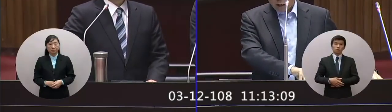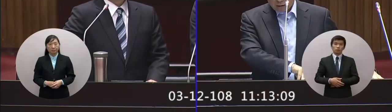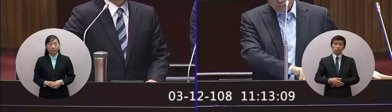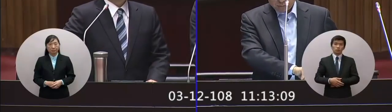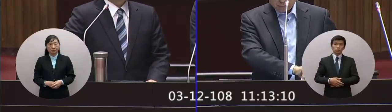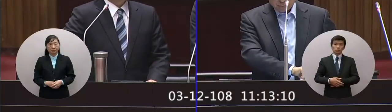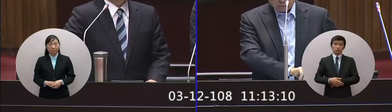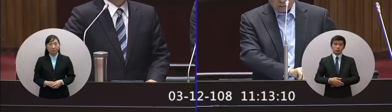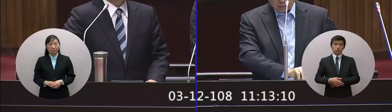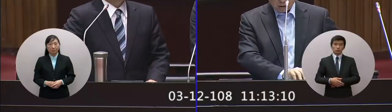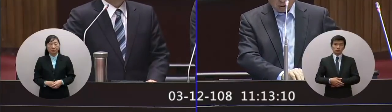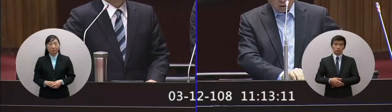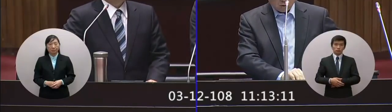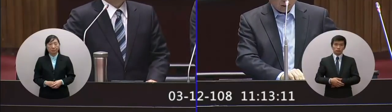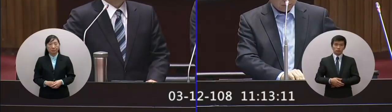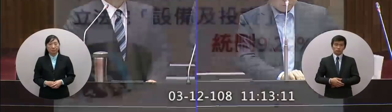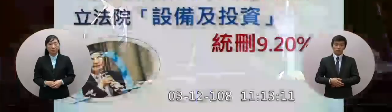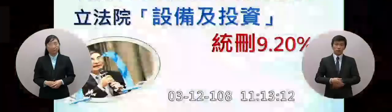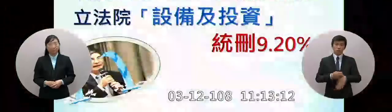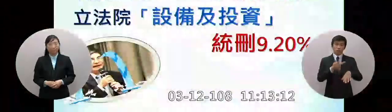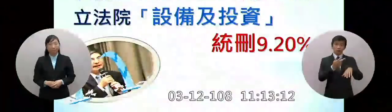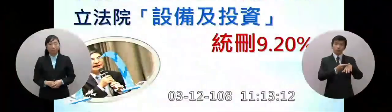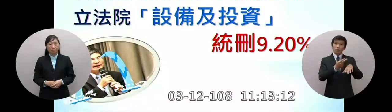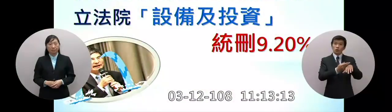科技预算，我们